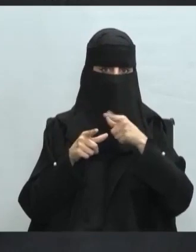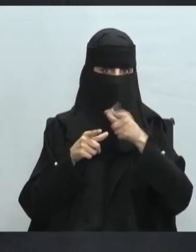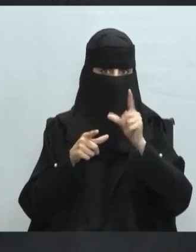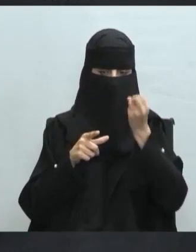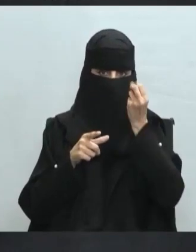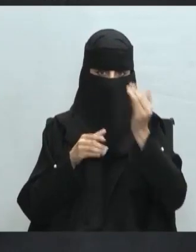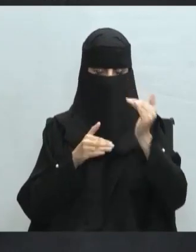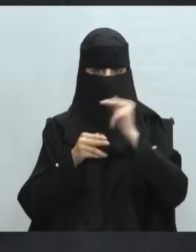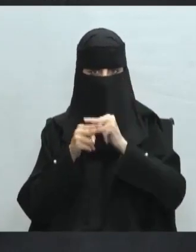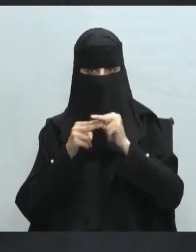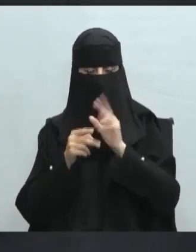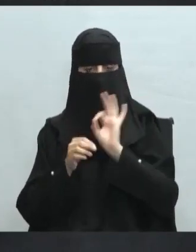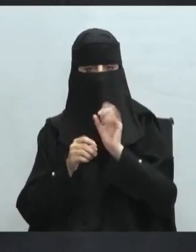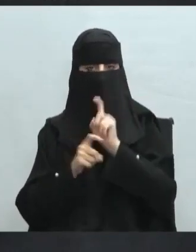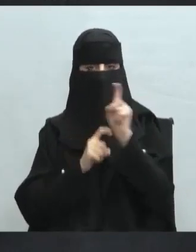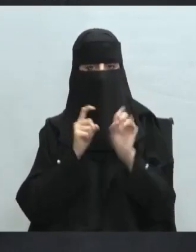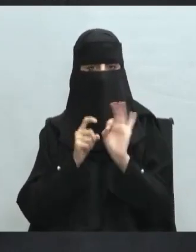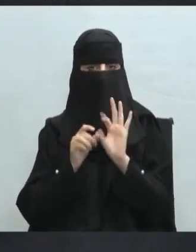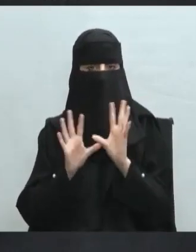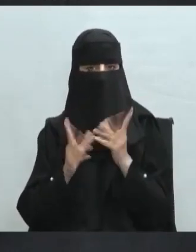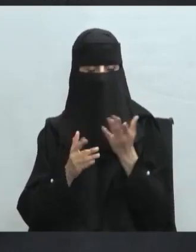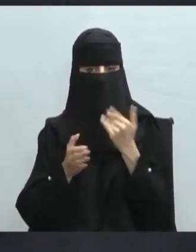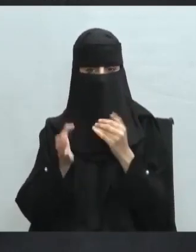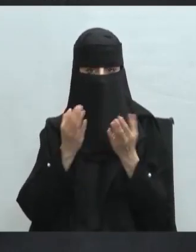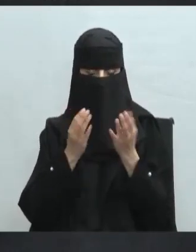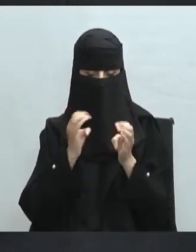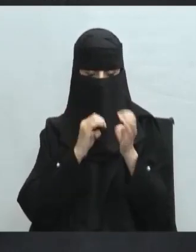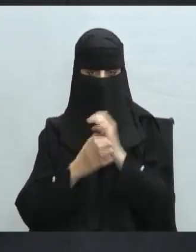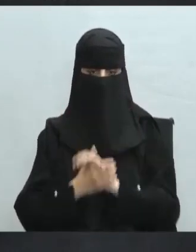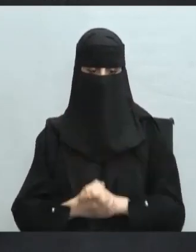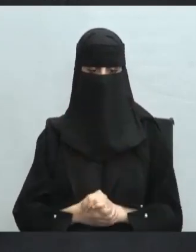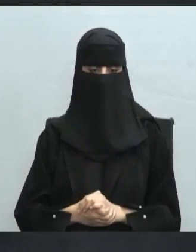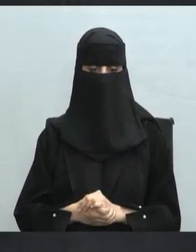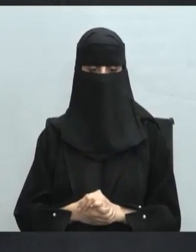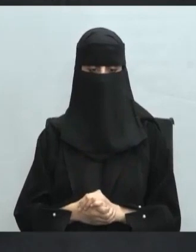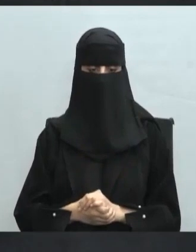انها يعني تعبر عن هذا المستوى وهي مستوى التحليلي